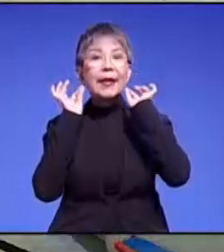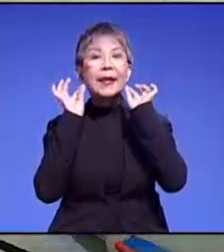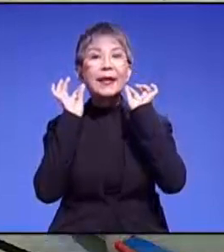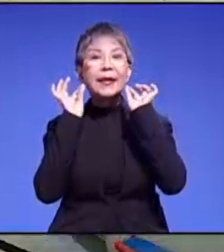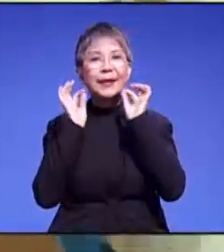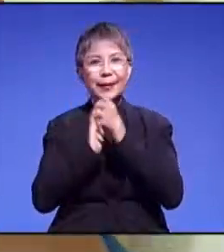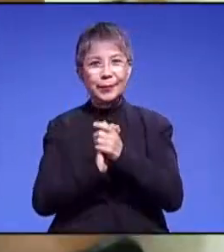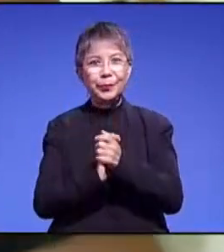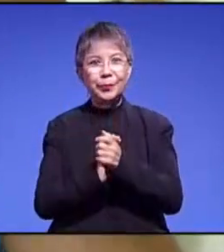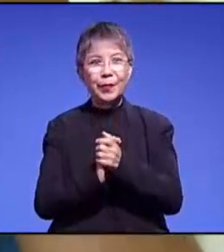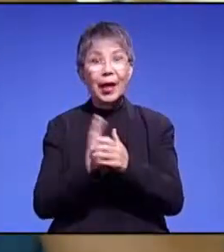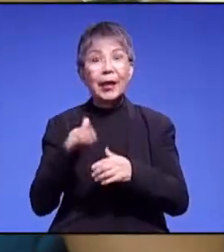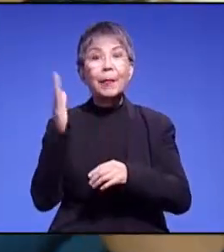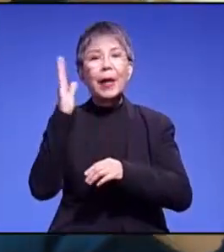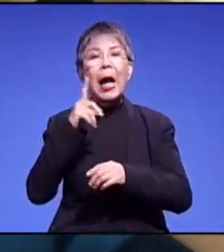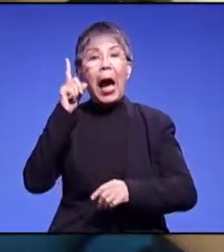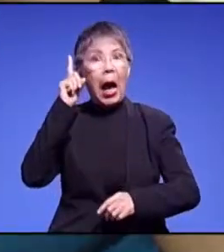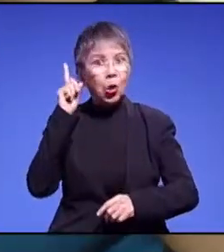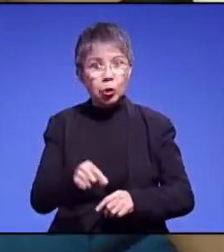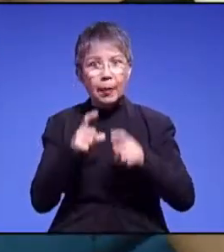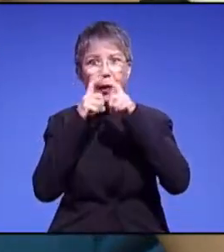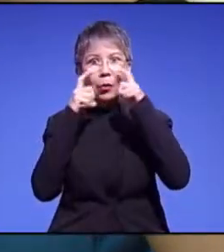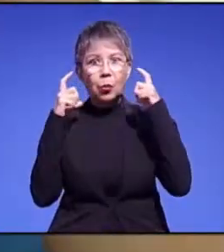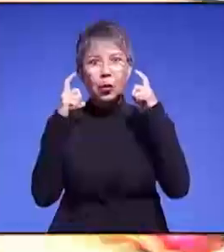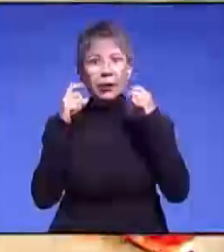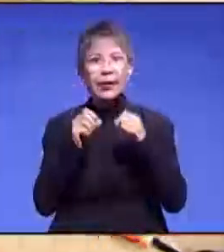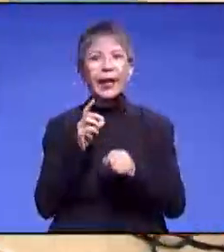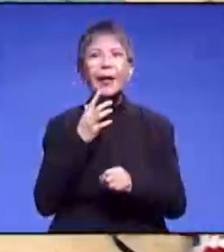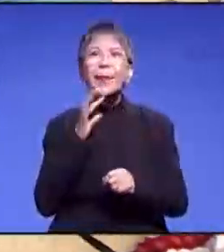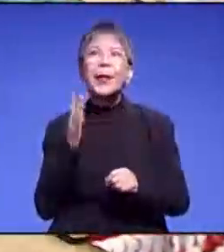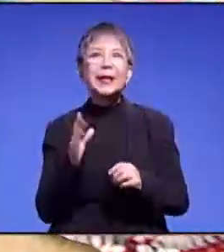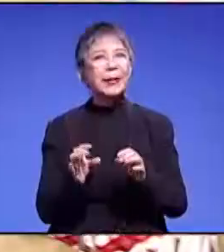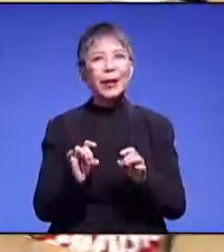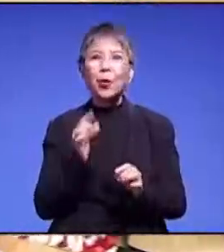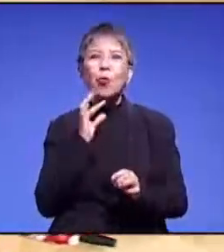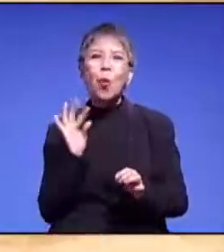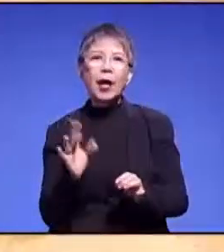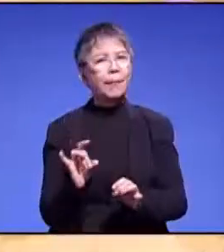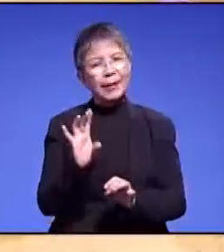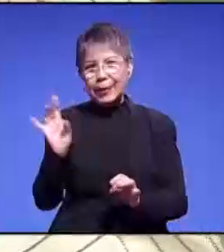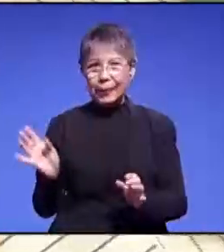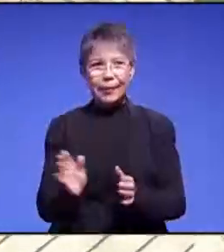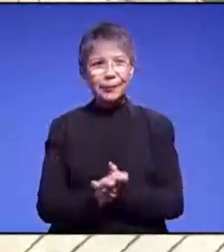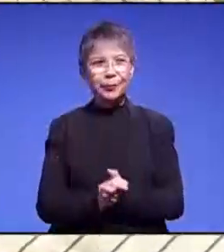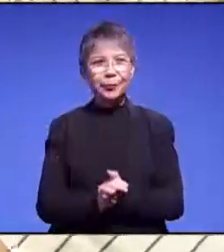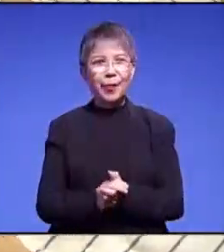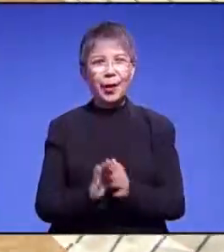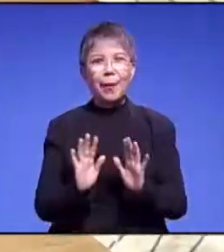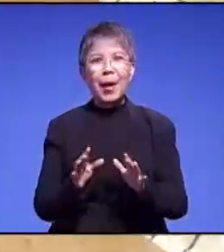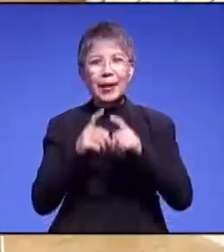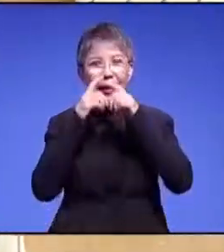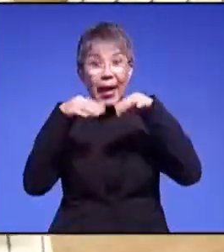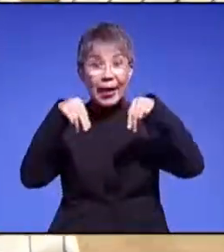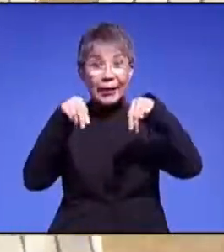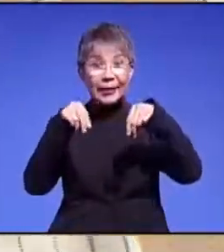dewasa. Setiap hari wajib bermasker, membuat aneka model dan motif masker pun bermunculan. Bahkan banyak masker kain